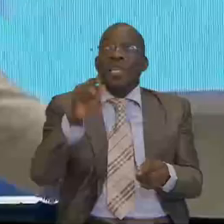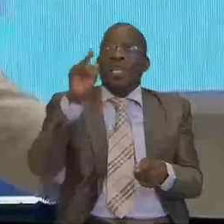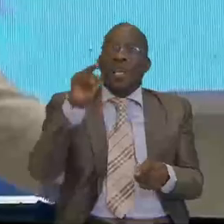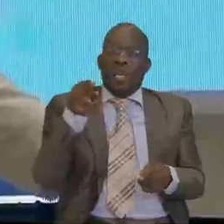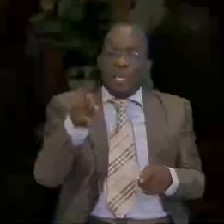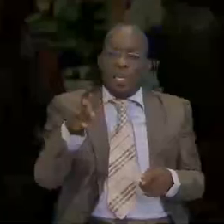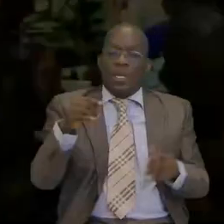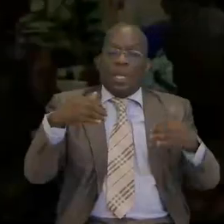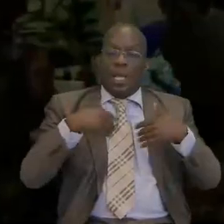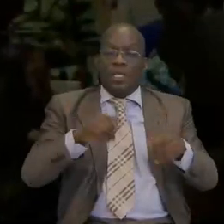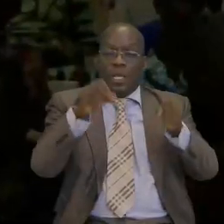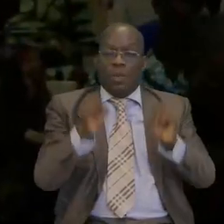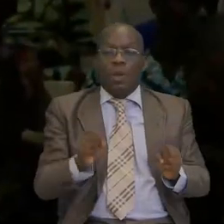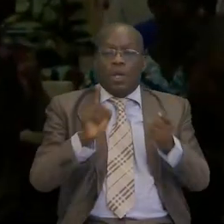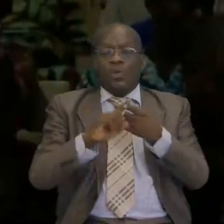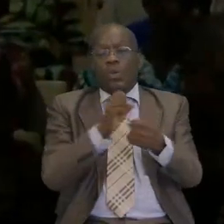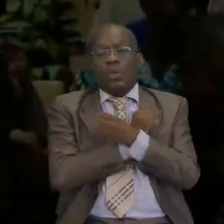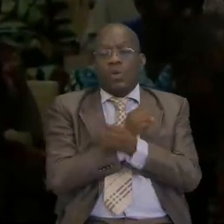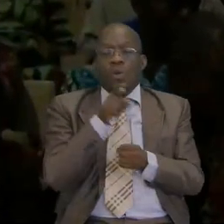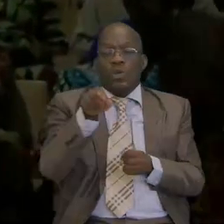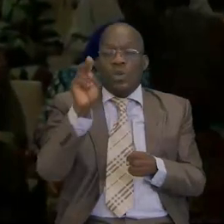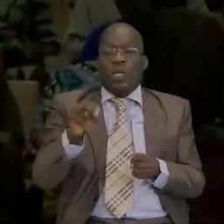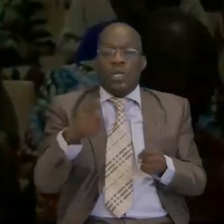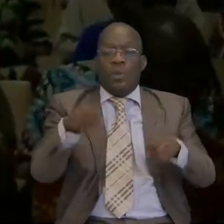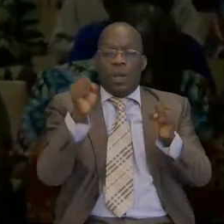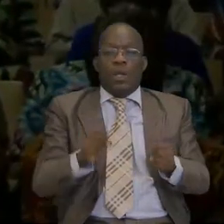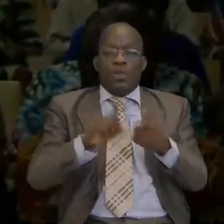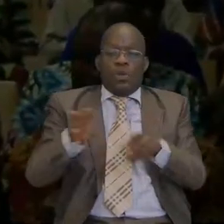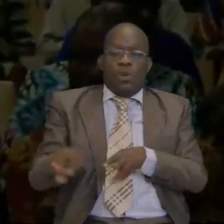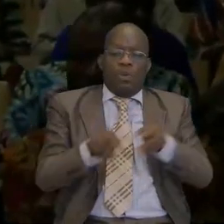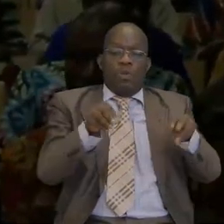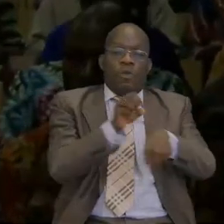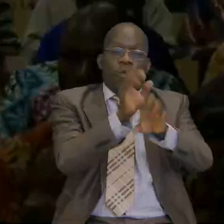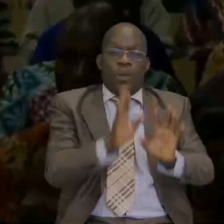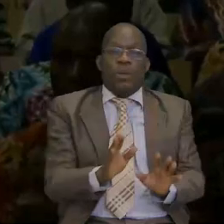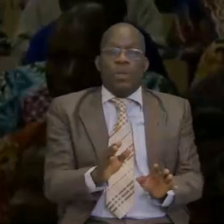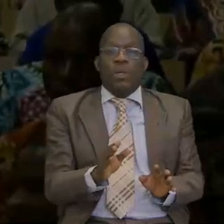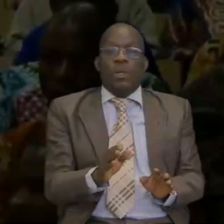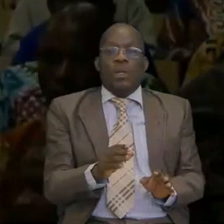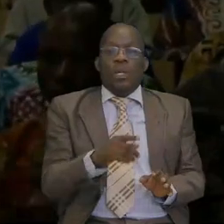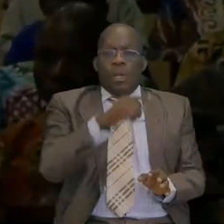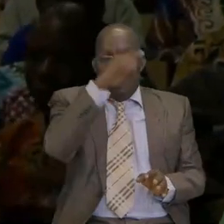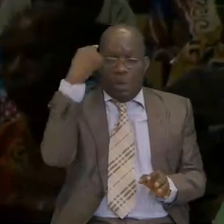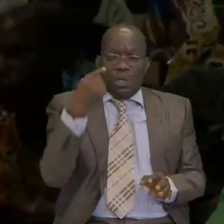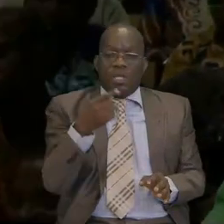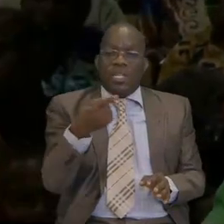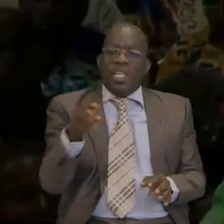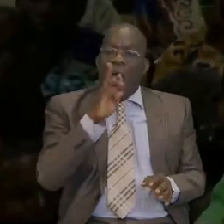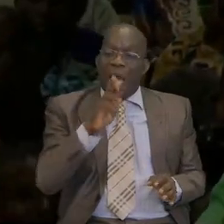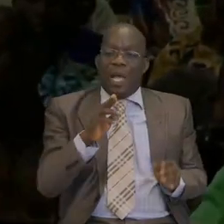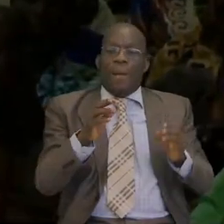as besoin de la puissance pour déplacer les montagnes. Parce qu'il y a plusieurs